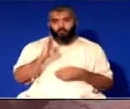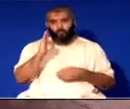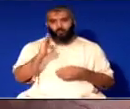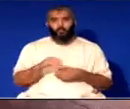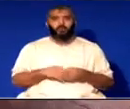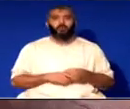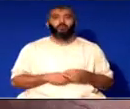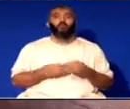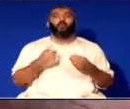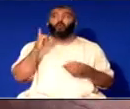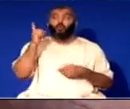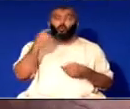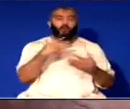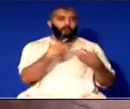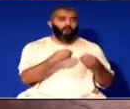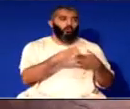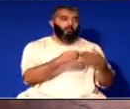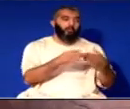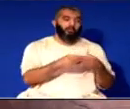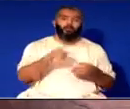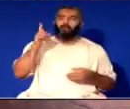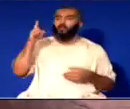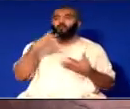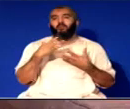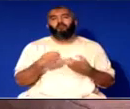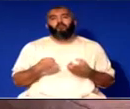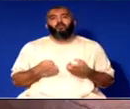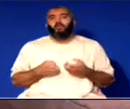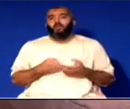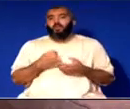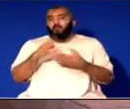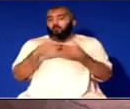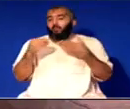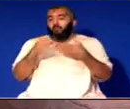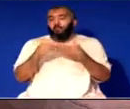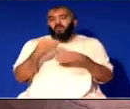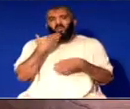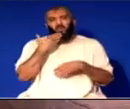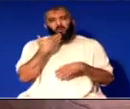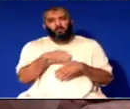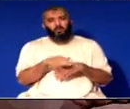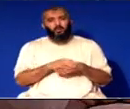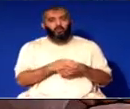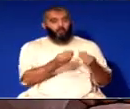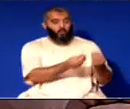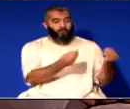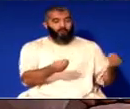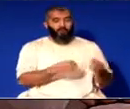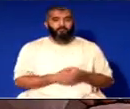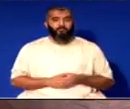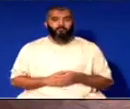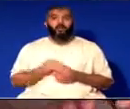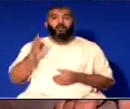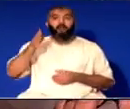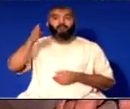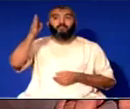صافي حرصوا على الكواغط اكثر من حرصوا على ولاد. على على على اولاده اللي هما اخره تاعو هذ اولاده غدوه يكبروا ويعرفوا الحقائق